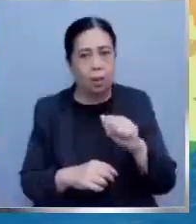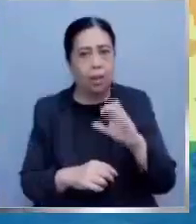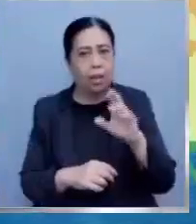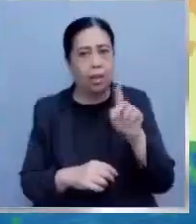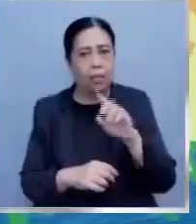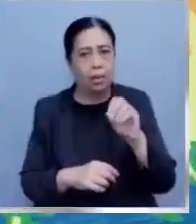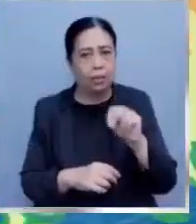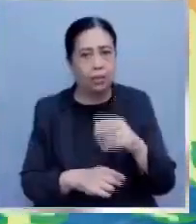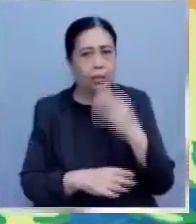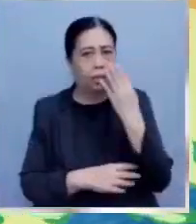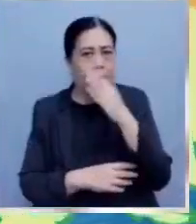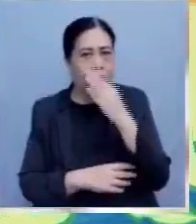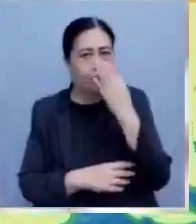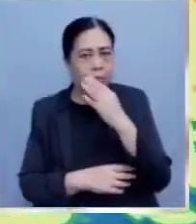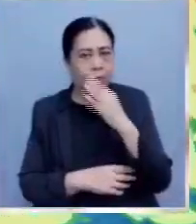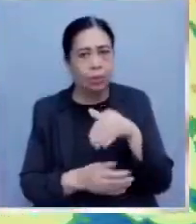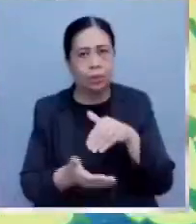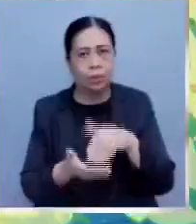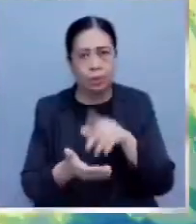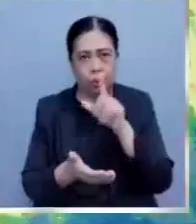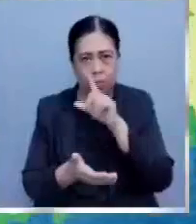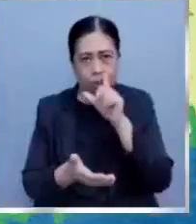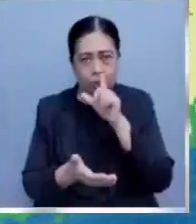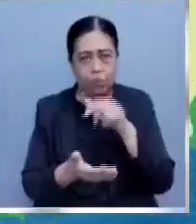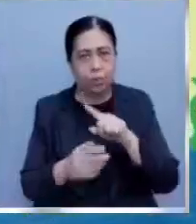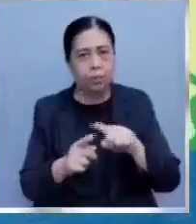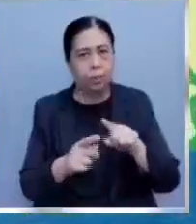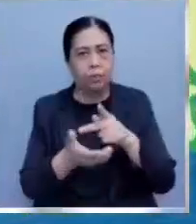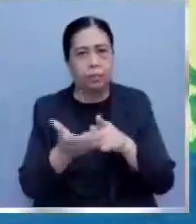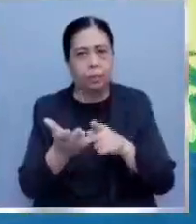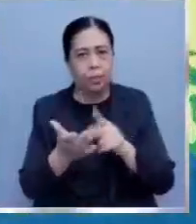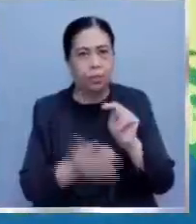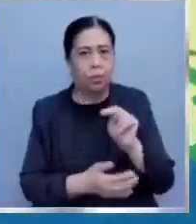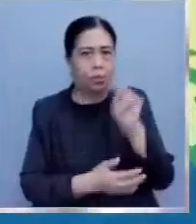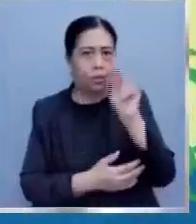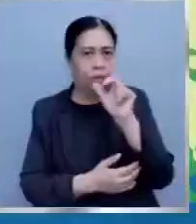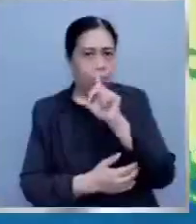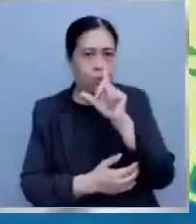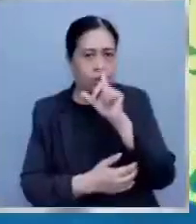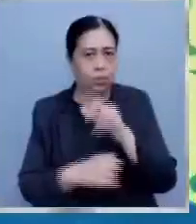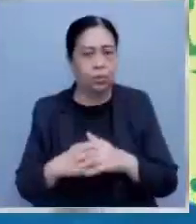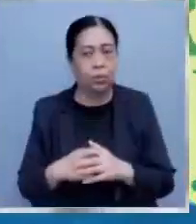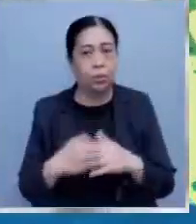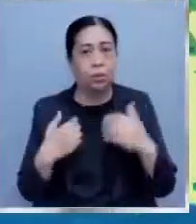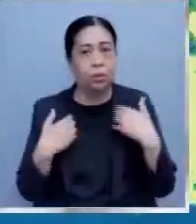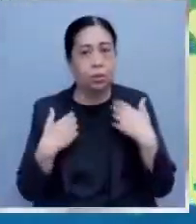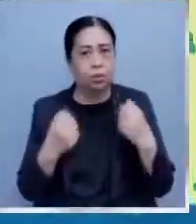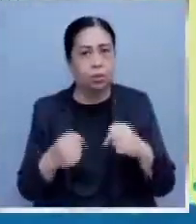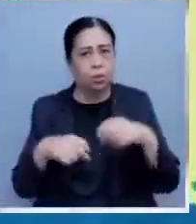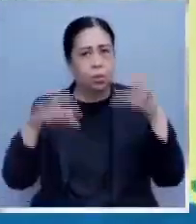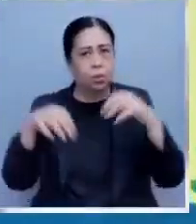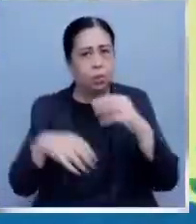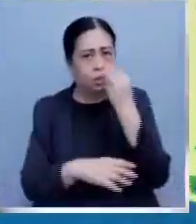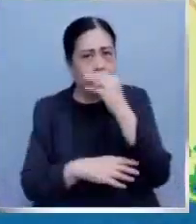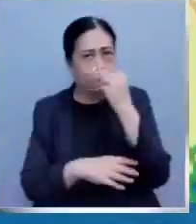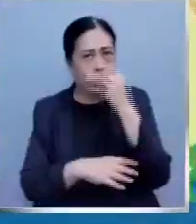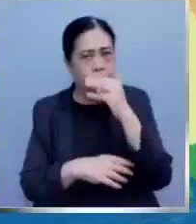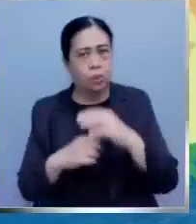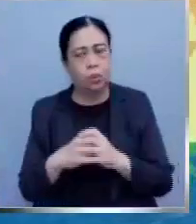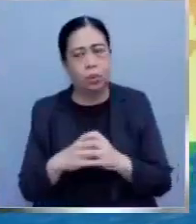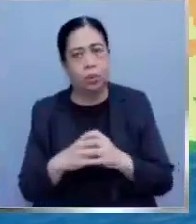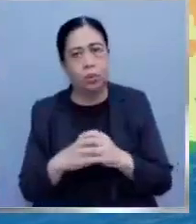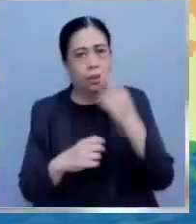Bicol Region, Central Luzon at ilang bahagi ng Northern Luzon. May matitinding ulan sa Mindoro Provinces,